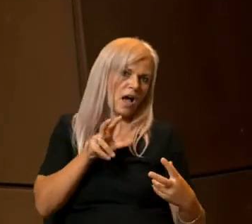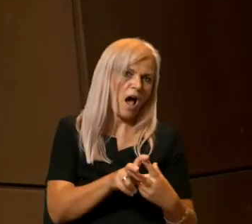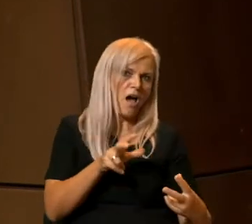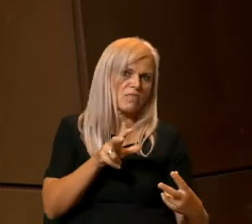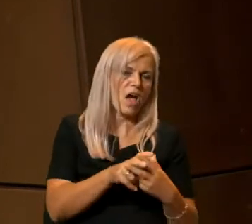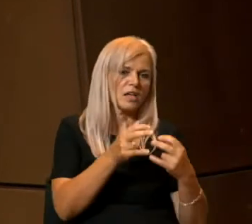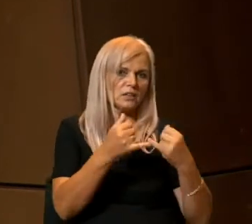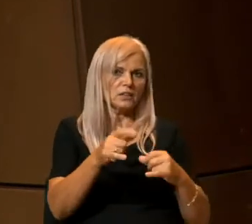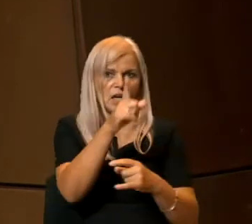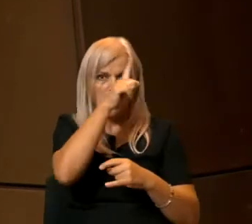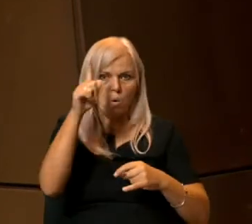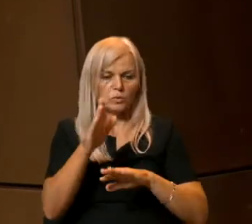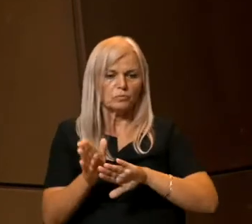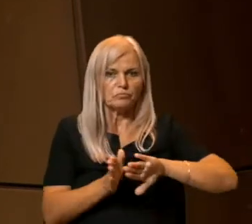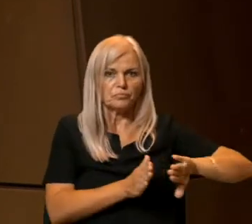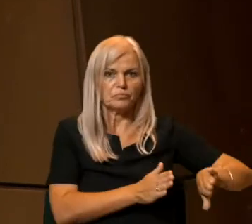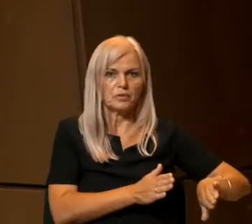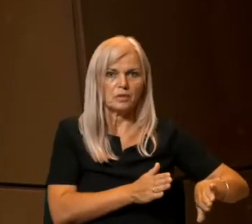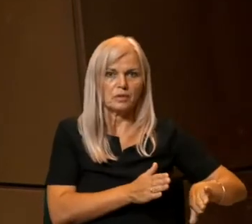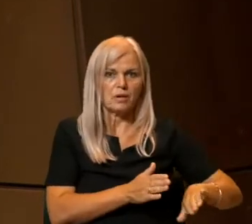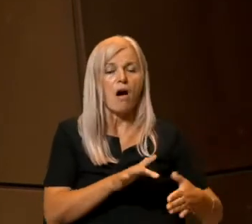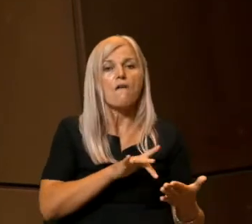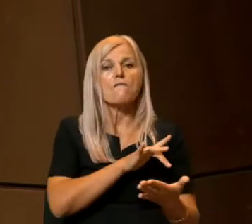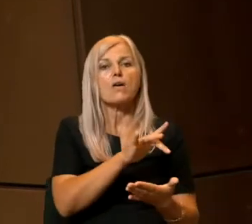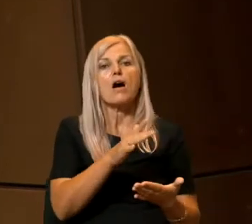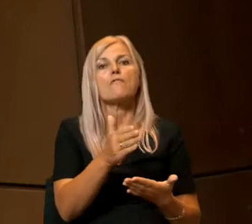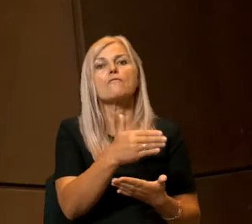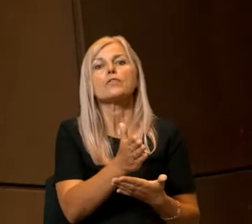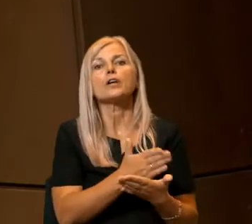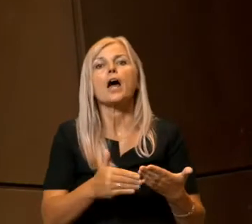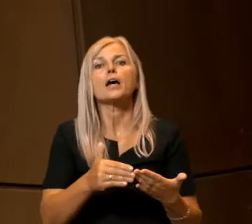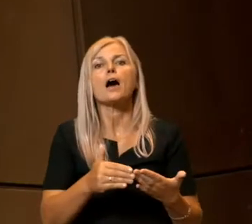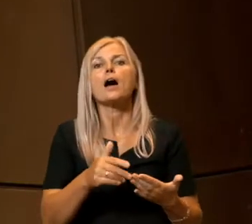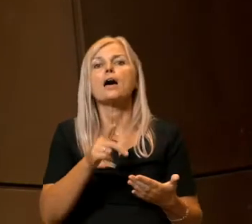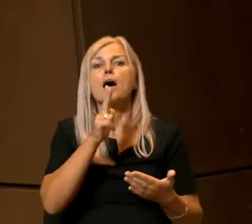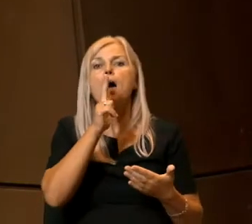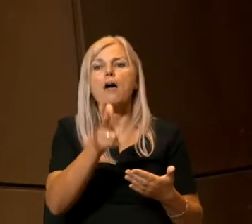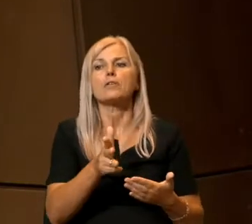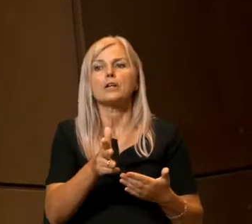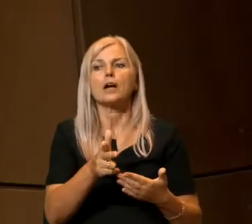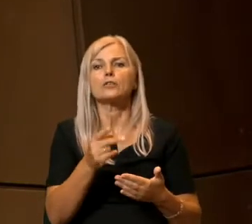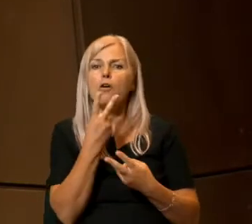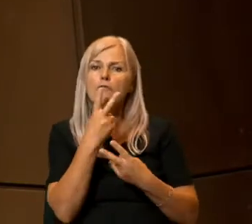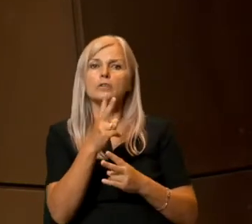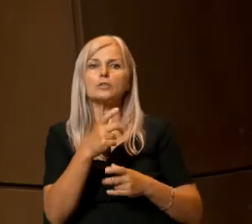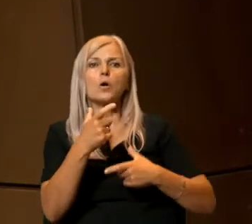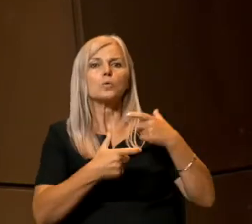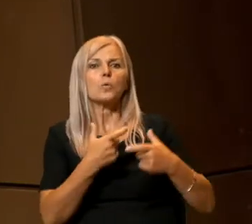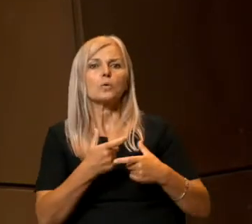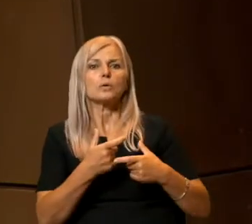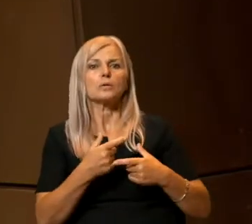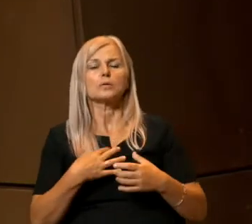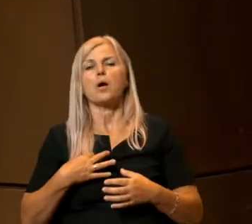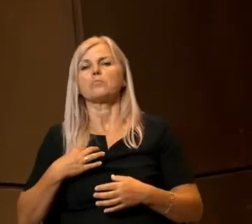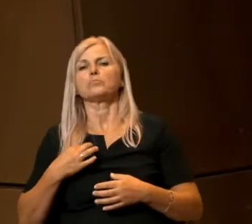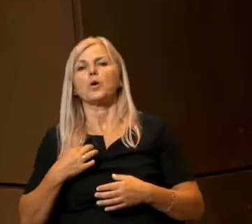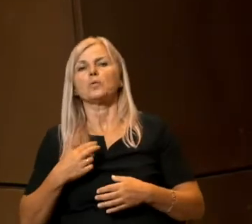ludzi w Afryce. Widać to w ruchu. Możemy powiedzieć, że nie obchodzą mnie ludzie w